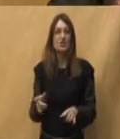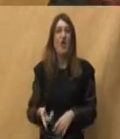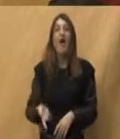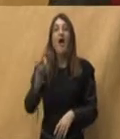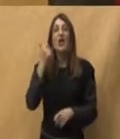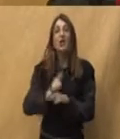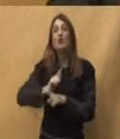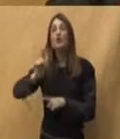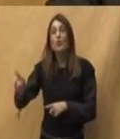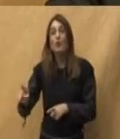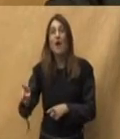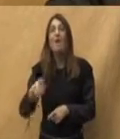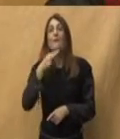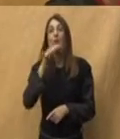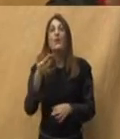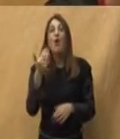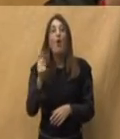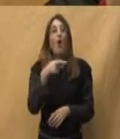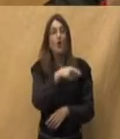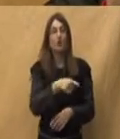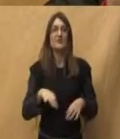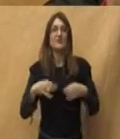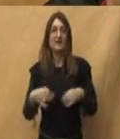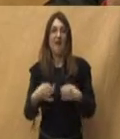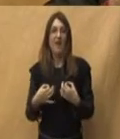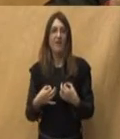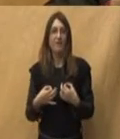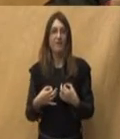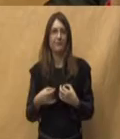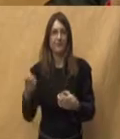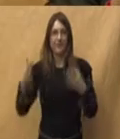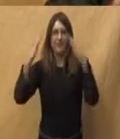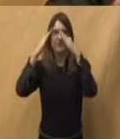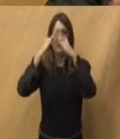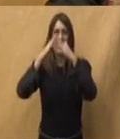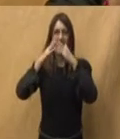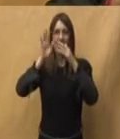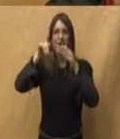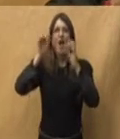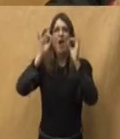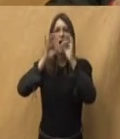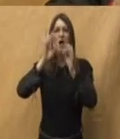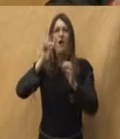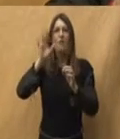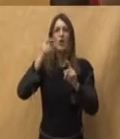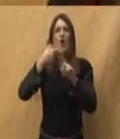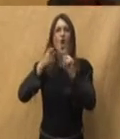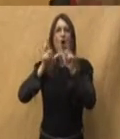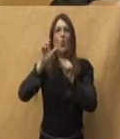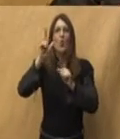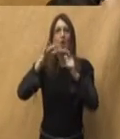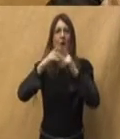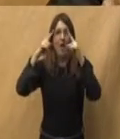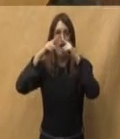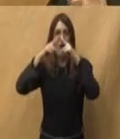čarapa je koliko su te namirnice zdrave. Pa imamo na vrhu brokulu kao jednu od najzdravijih namirnica, a na